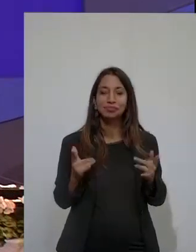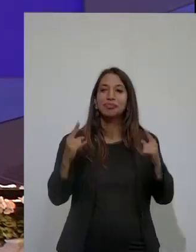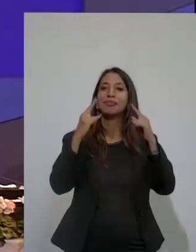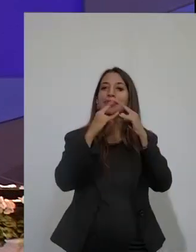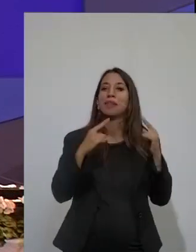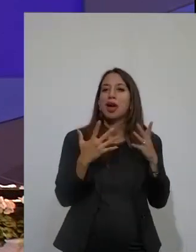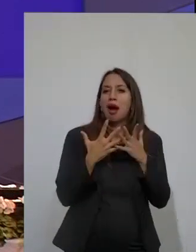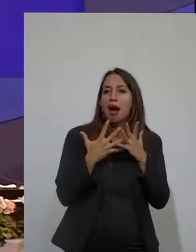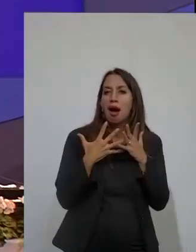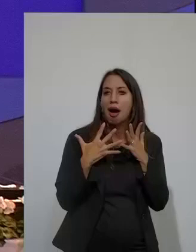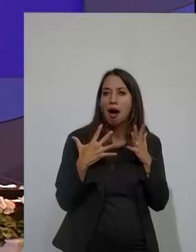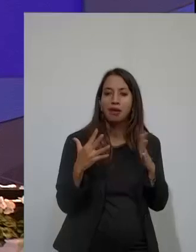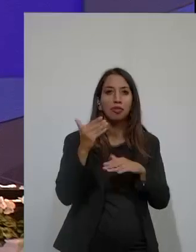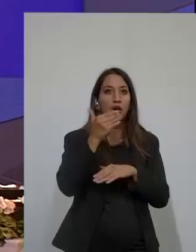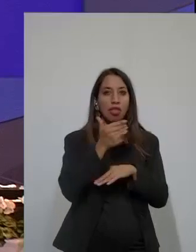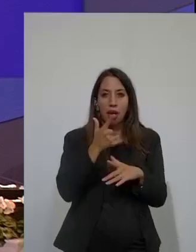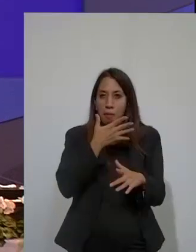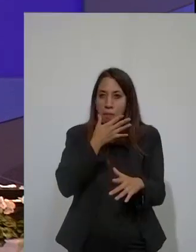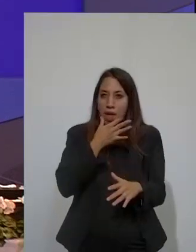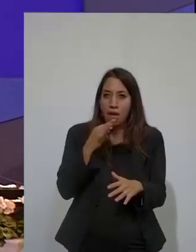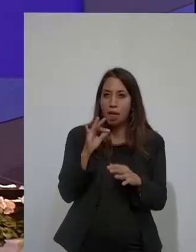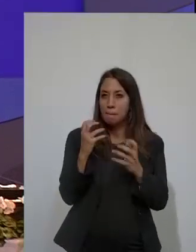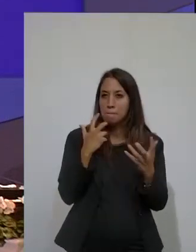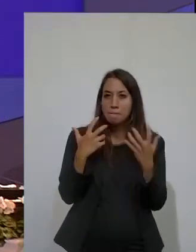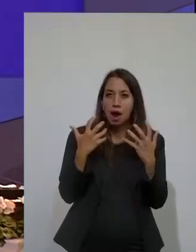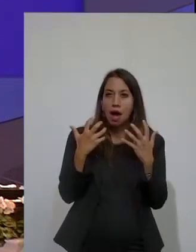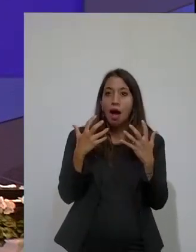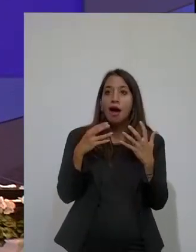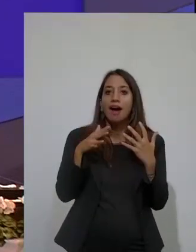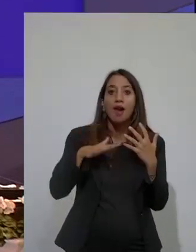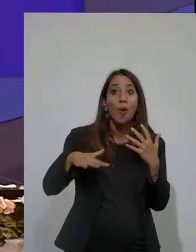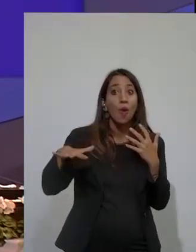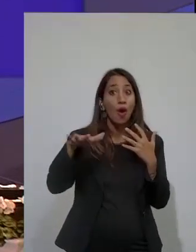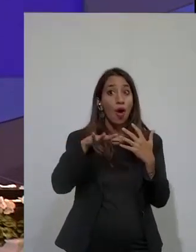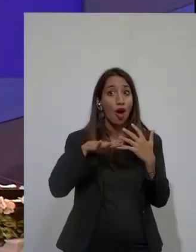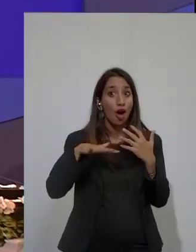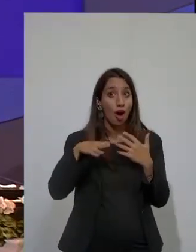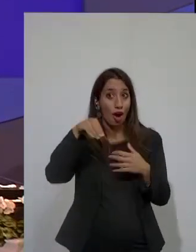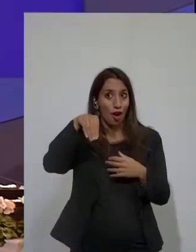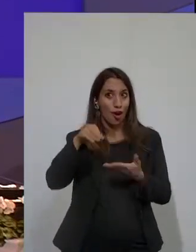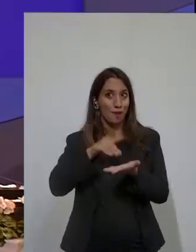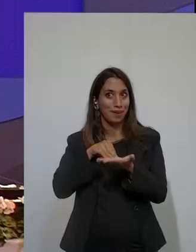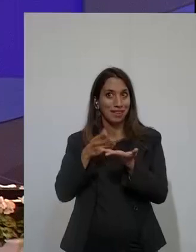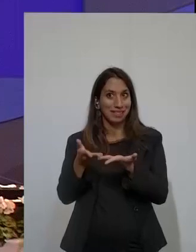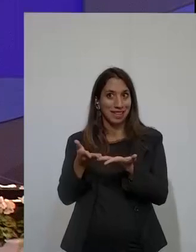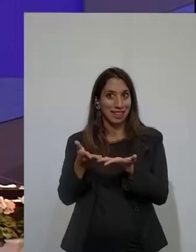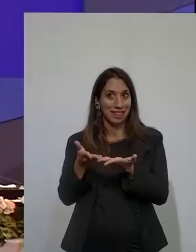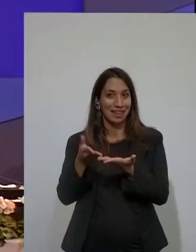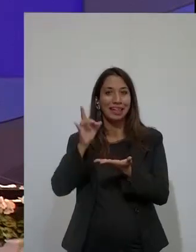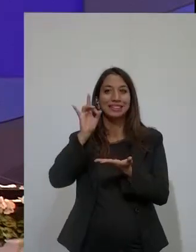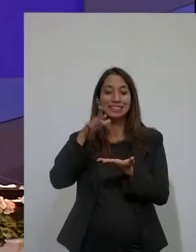più grande, anche l'hotel più bello, sono inseriti in un territorio, che funzionano se il territorio